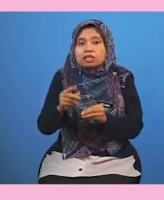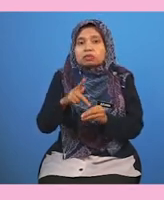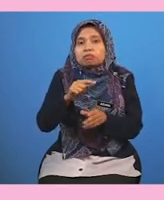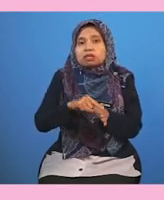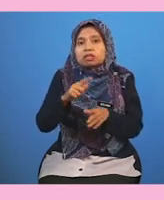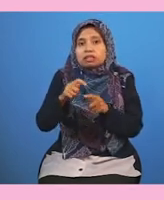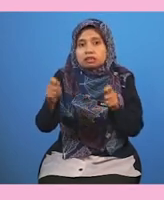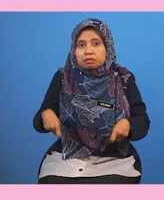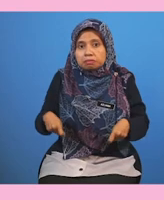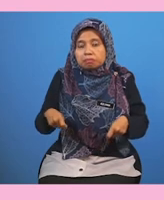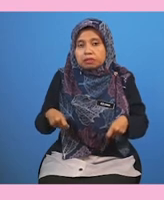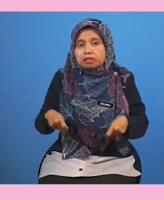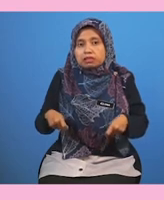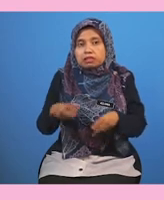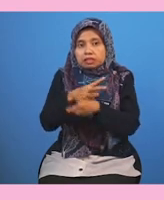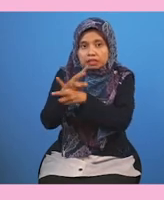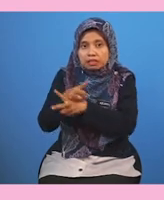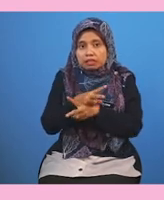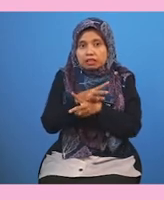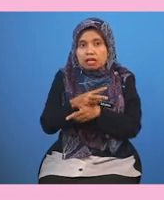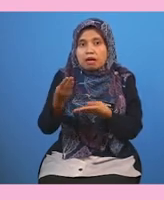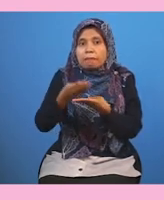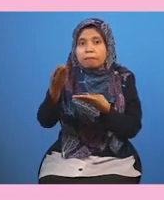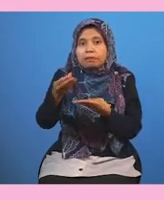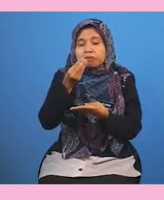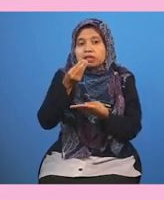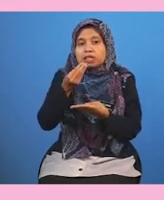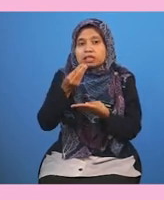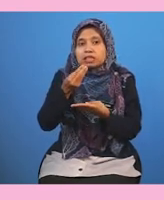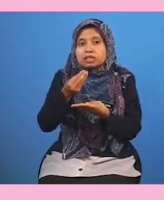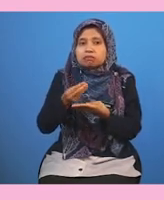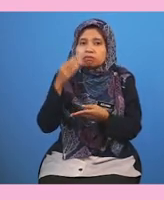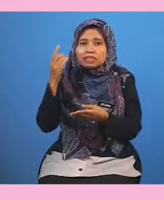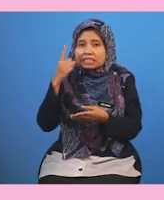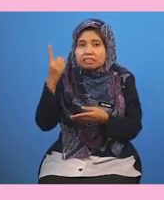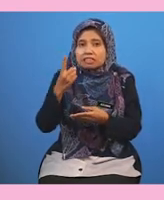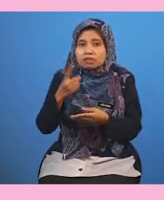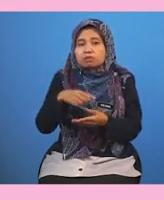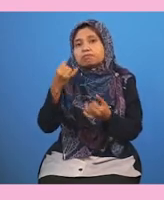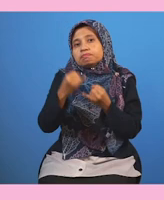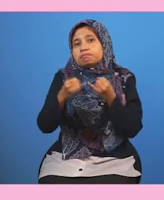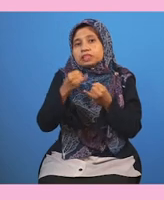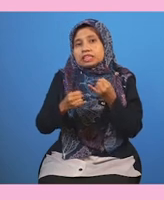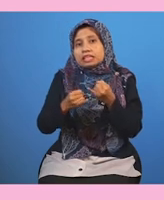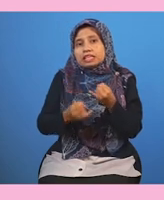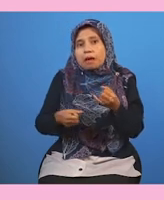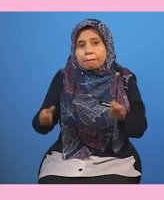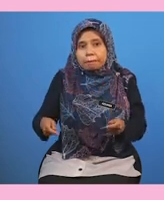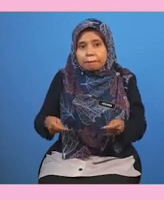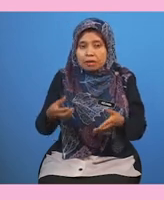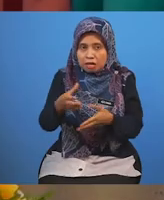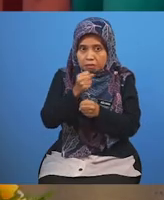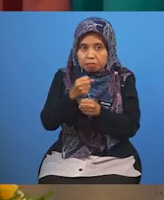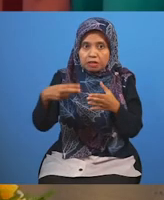tempat ternakan. Kelima, pemberian makanan secara rutin. dan akhir sekali penuaian